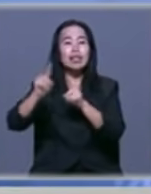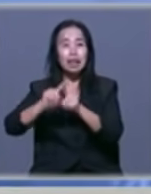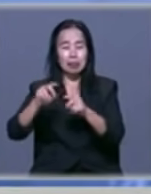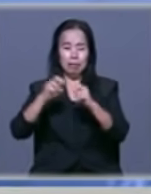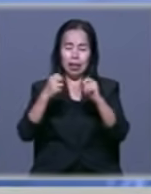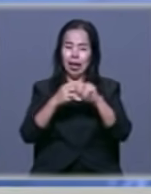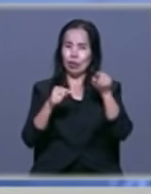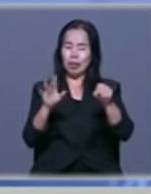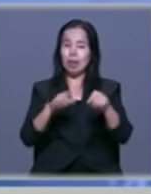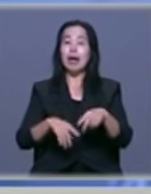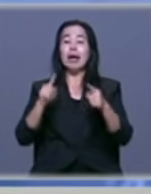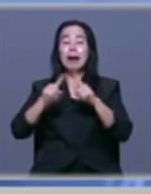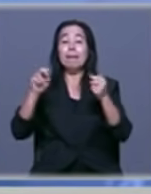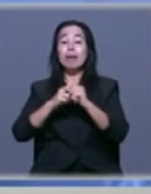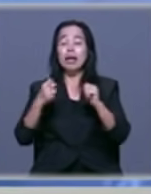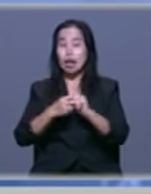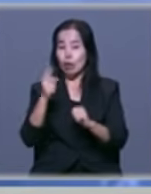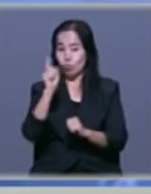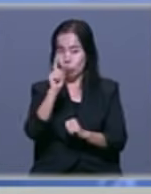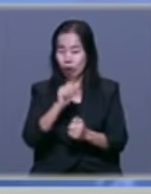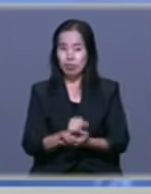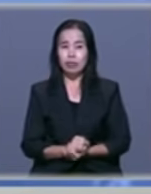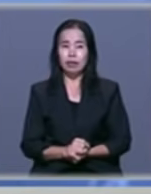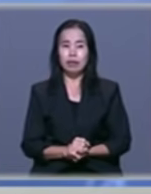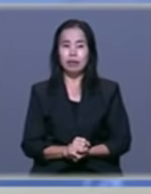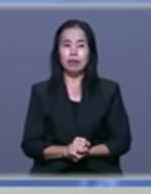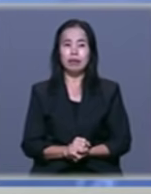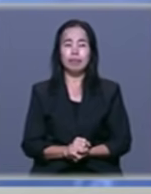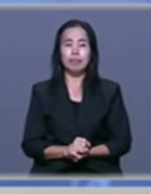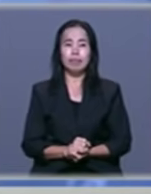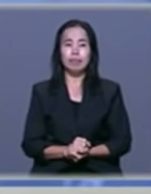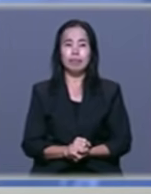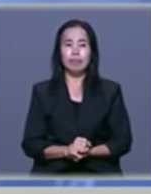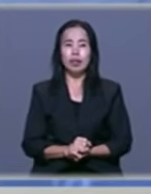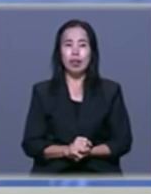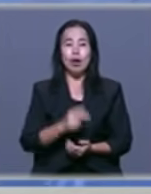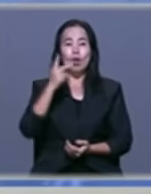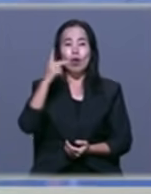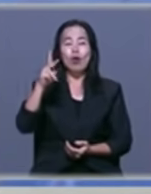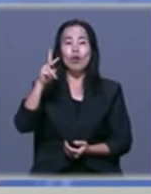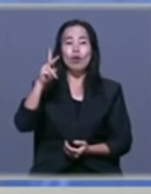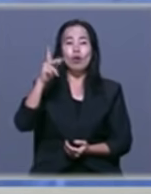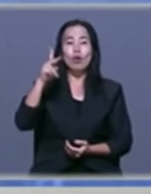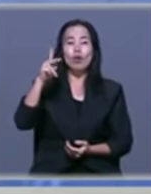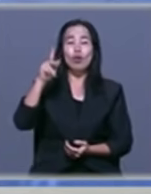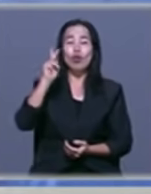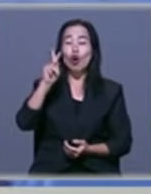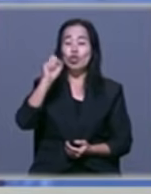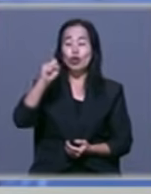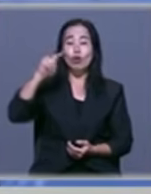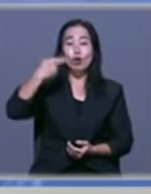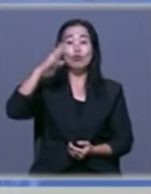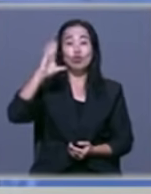งนั้นปัญหามันอยู่ที่ว่าการที่คสช.รับคำร้องเรียนมาแล้